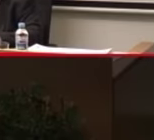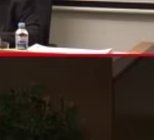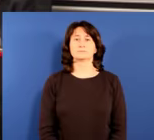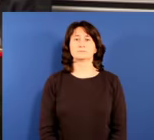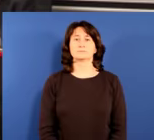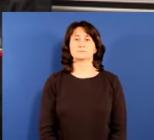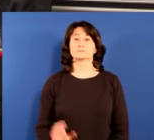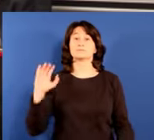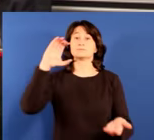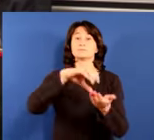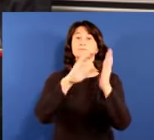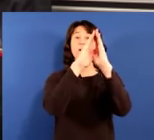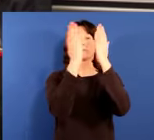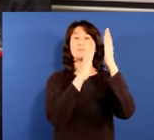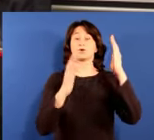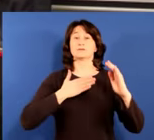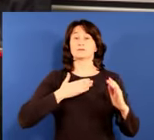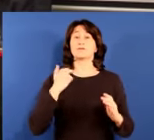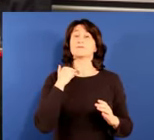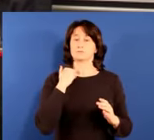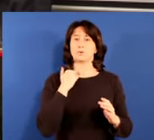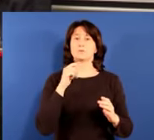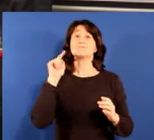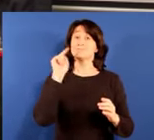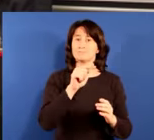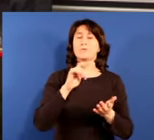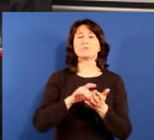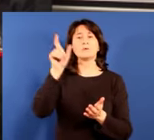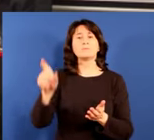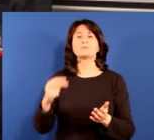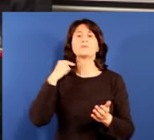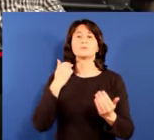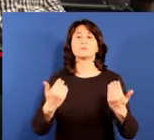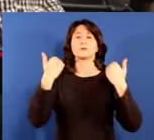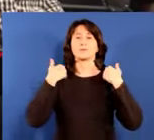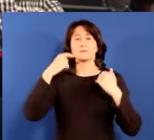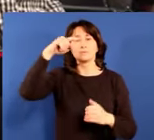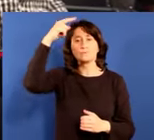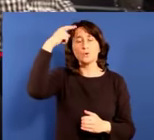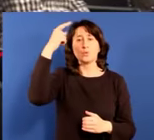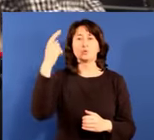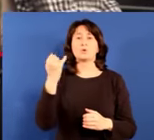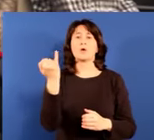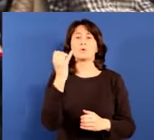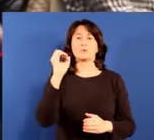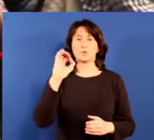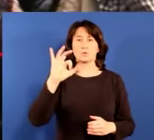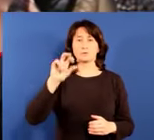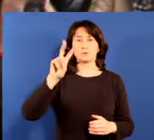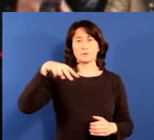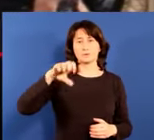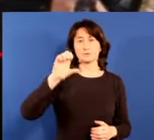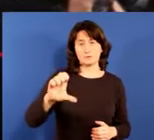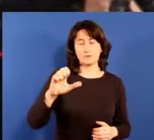Liburuaren nazioarteko eguna ospatu den egunean, apirilaren 23an, banatu dira laugarren edizioko Bizkaidatz sariak.